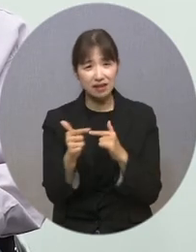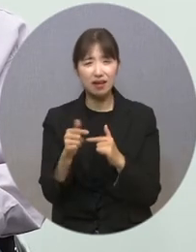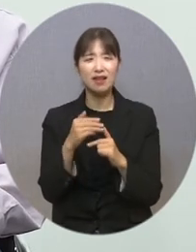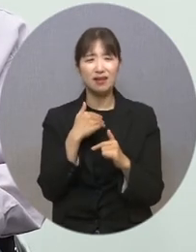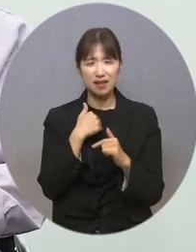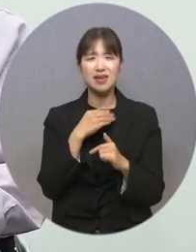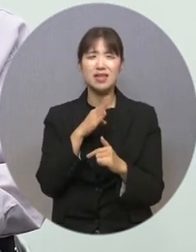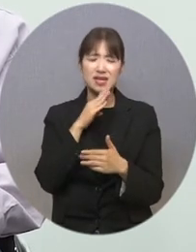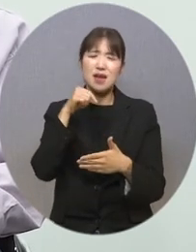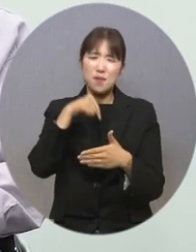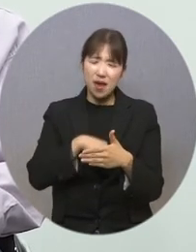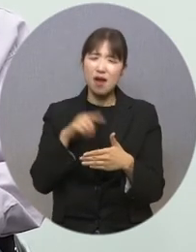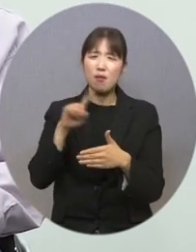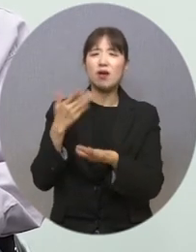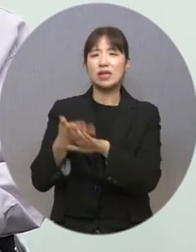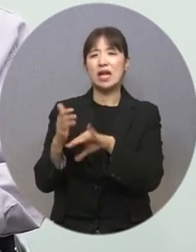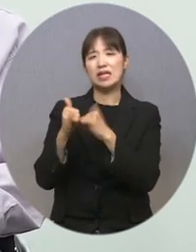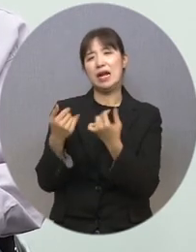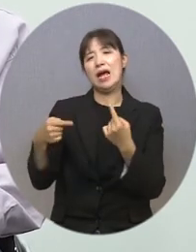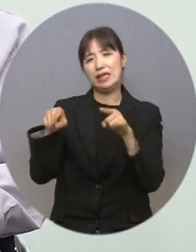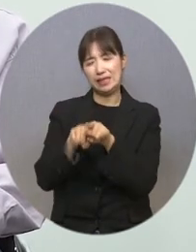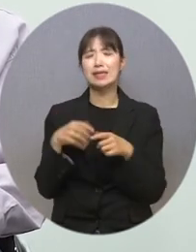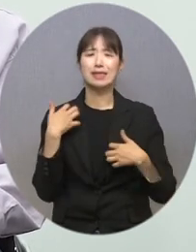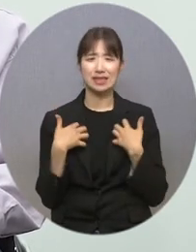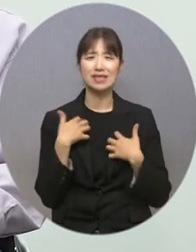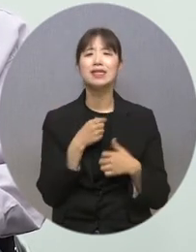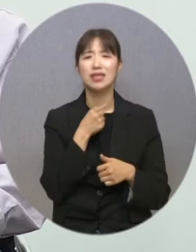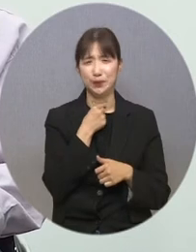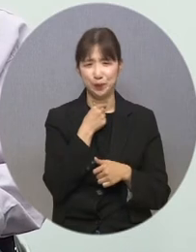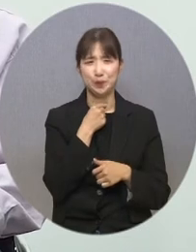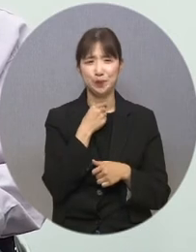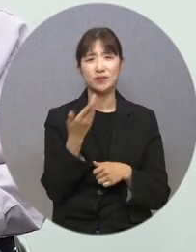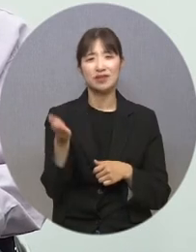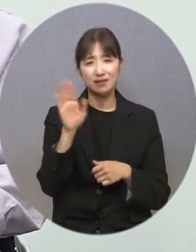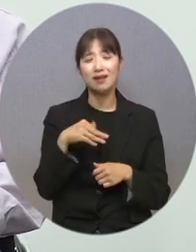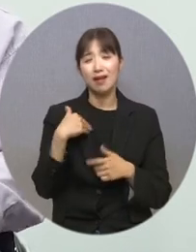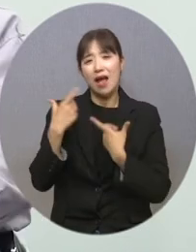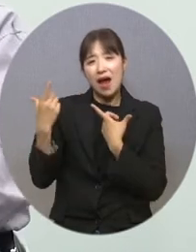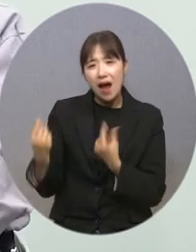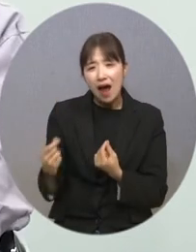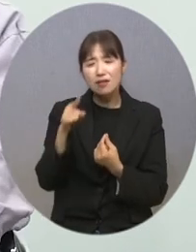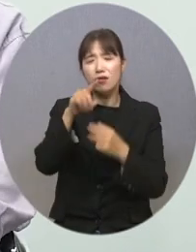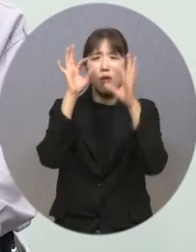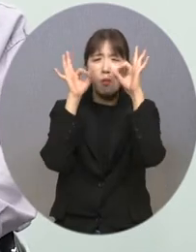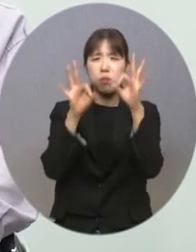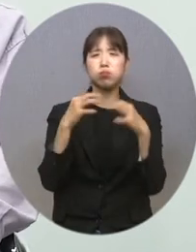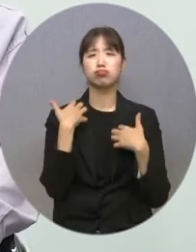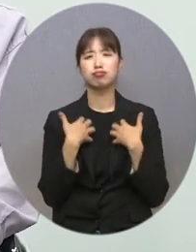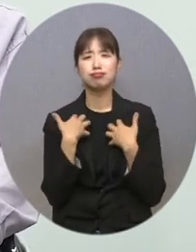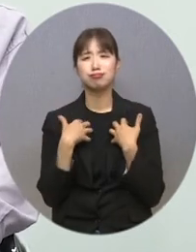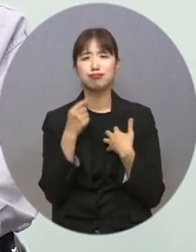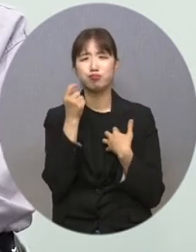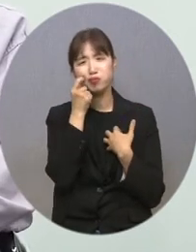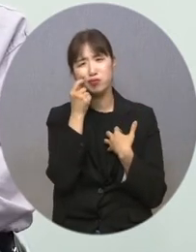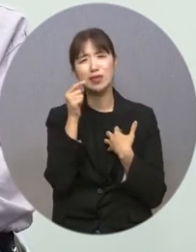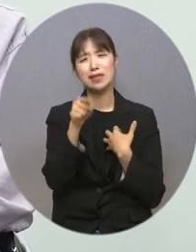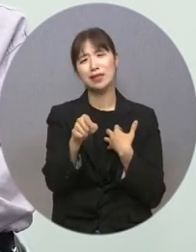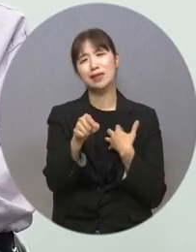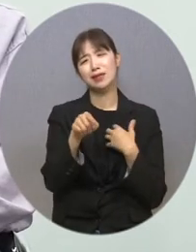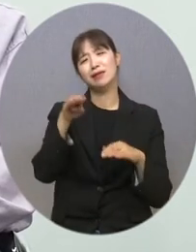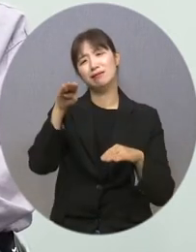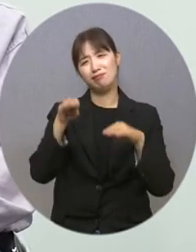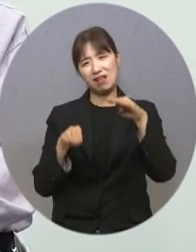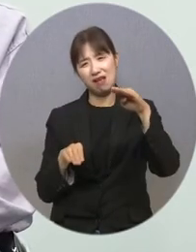정말 마음속 문단의 삶을 갔을 때 같이 즐기고 싶거든요 같은걸 보고 즐길 수 없다는 그 갭이 생긴다